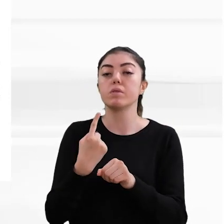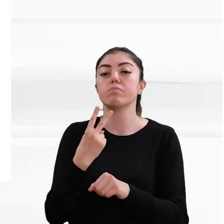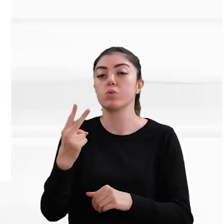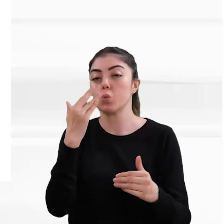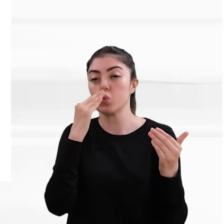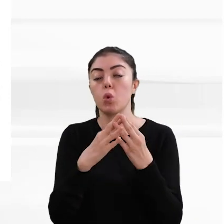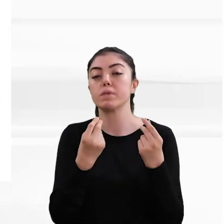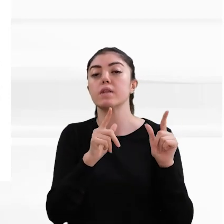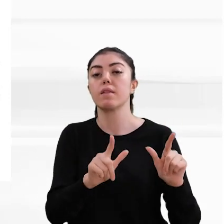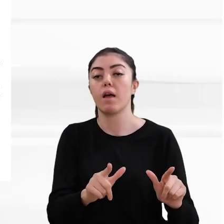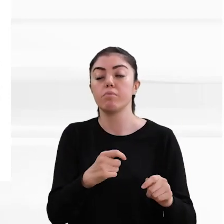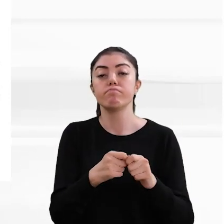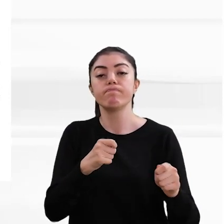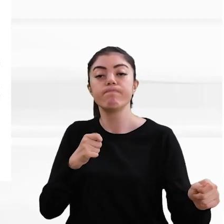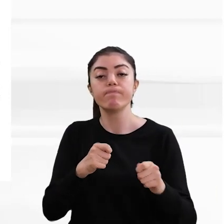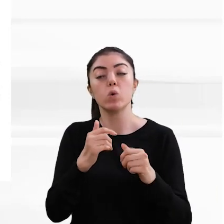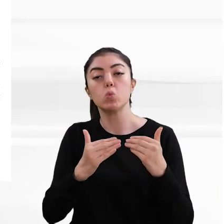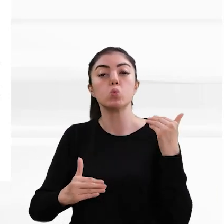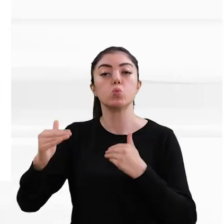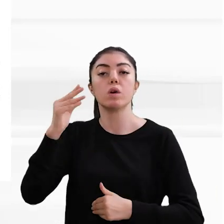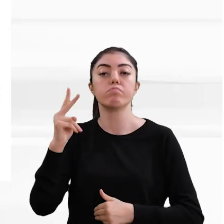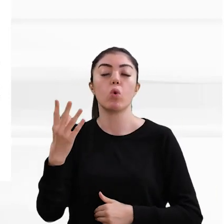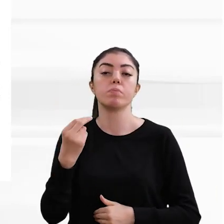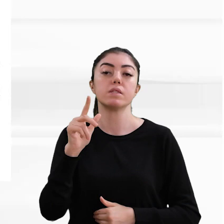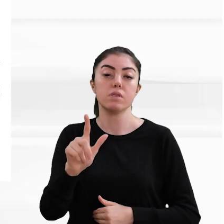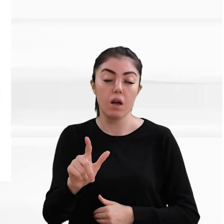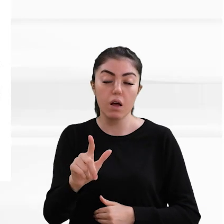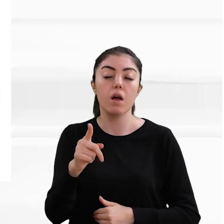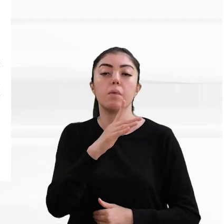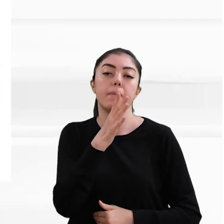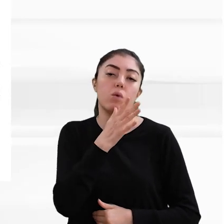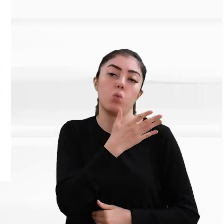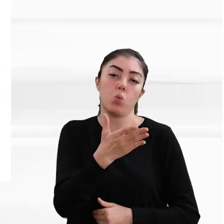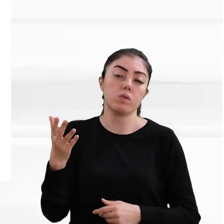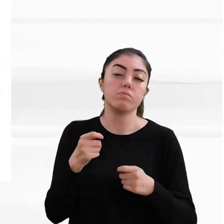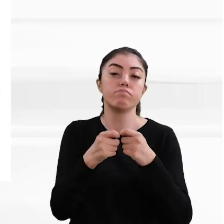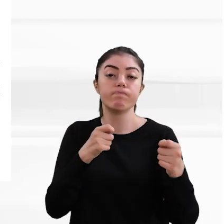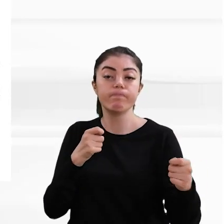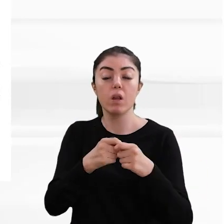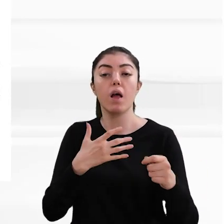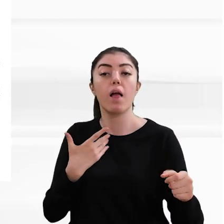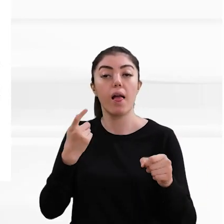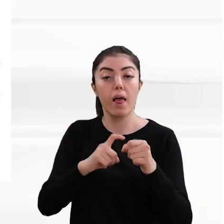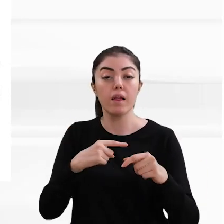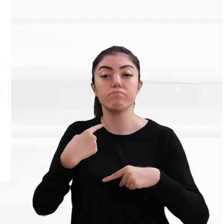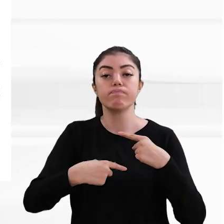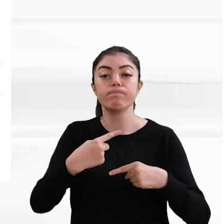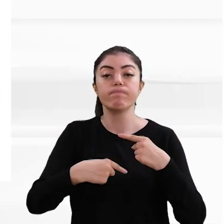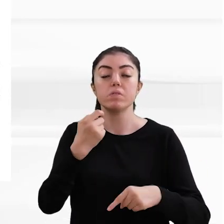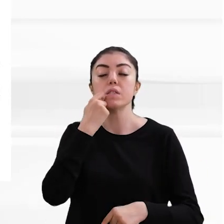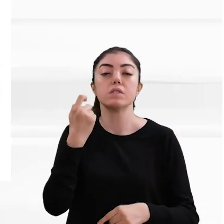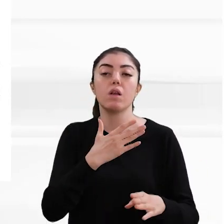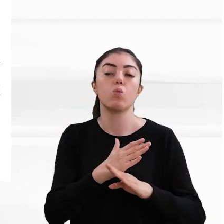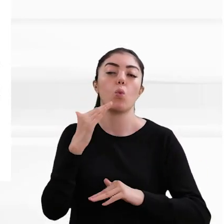transformatörünün yükseltgen bir transformatör olması lazım. Yani gerilimi yükselten bir transformatör olacak. Biliyorsunuz gerilim